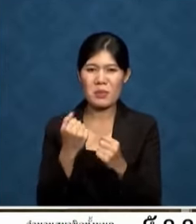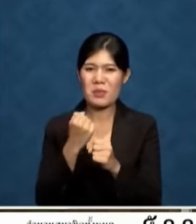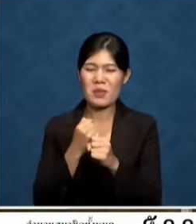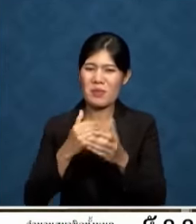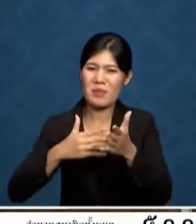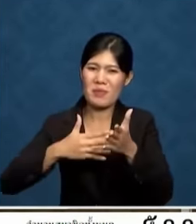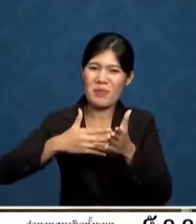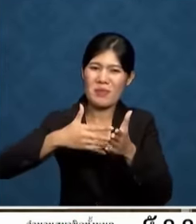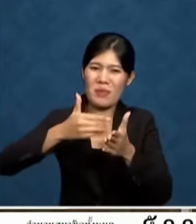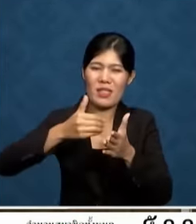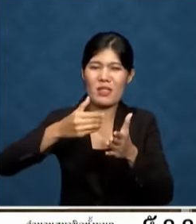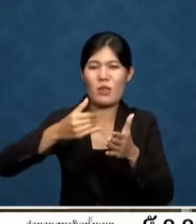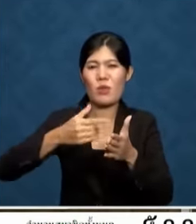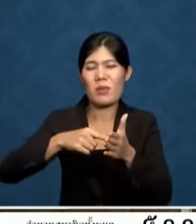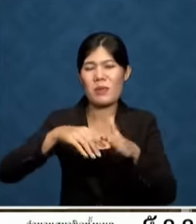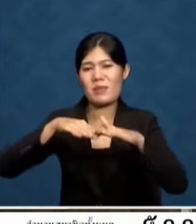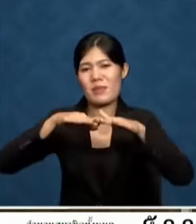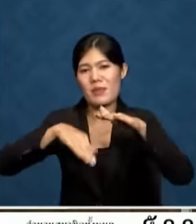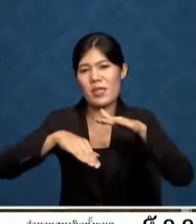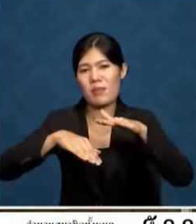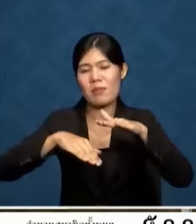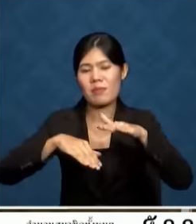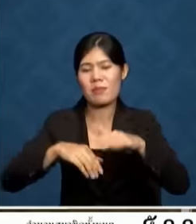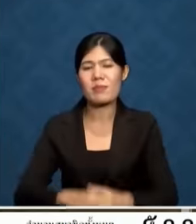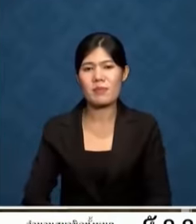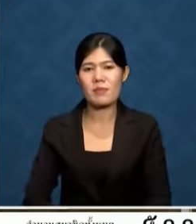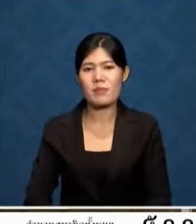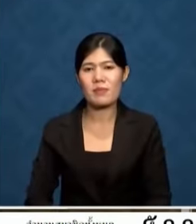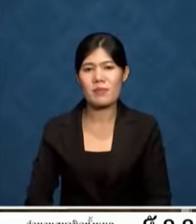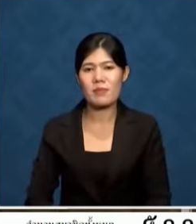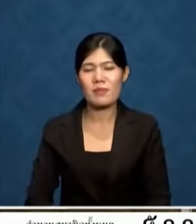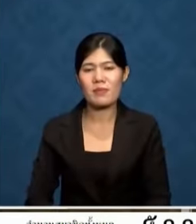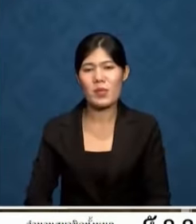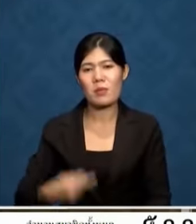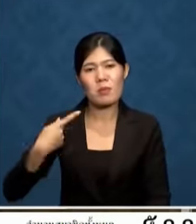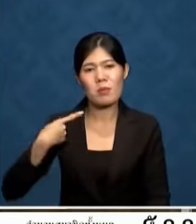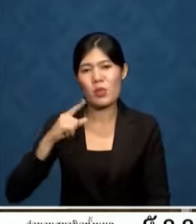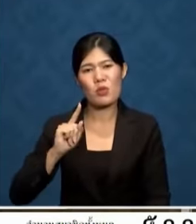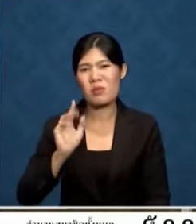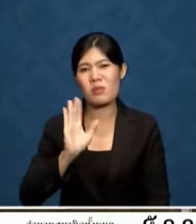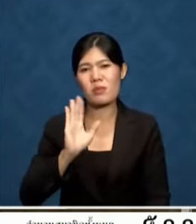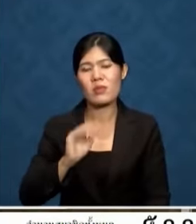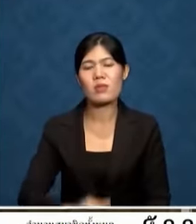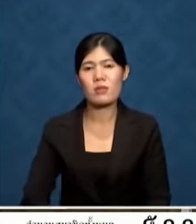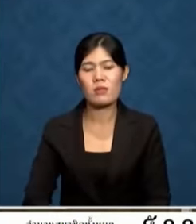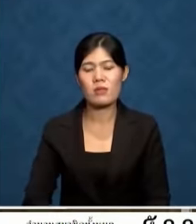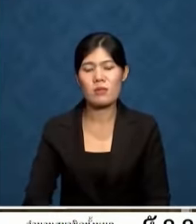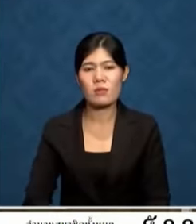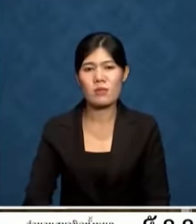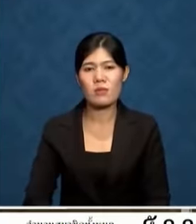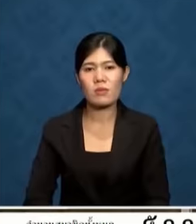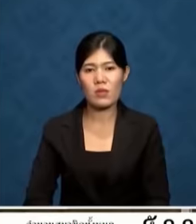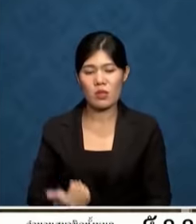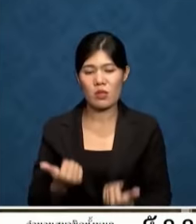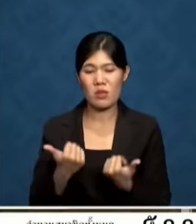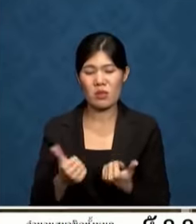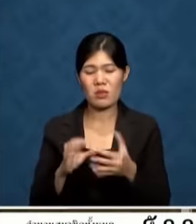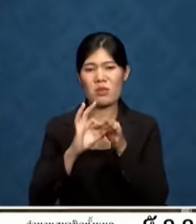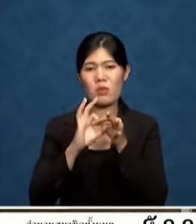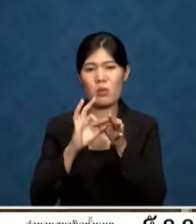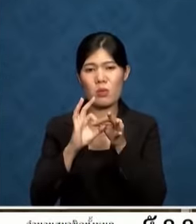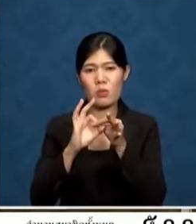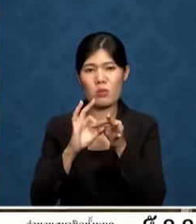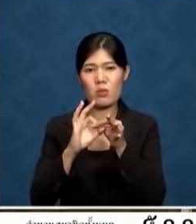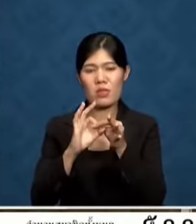ช้างจับตั๊กแตนอยู่ที่จะกราบเรียนต่อไปว่ามันยังมีเรื่องที่น่าห่วงมากๆอีก